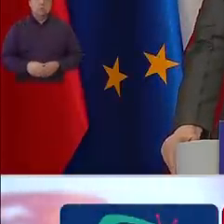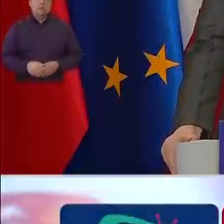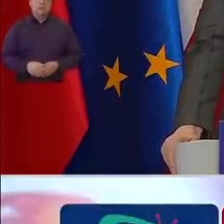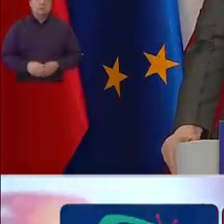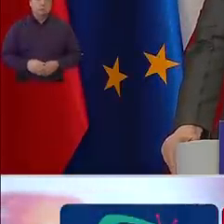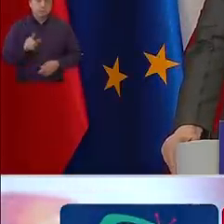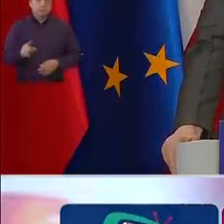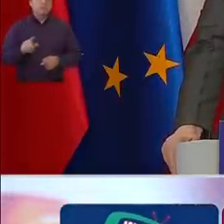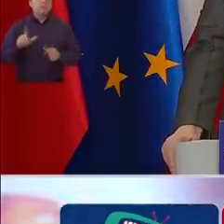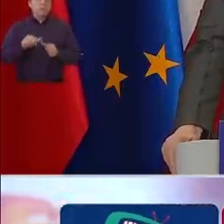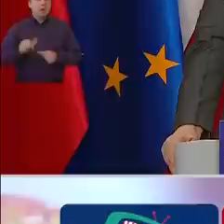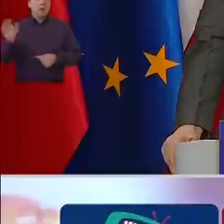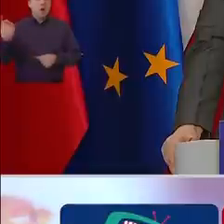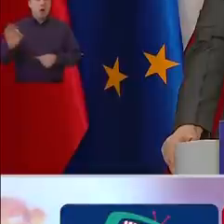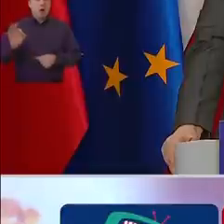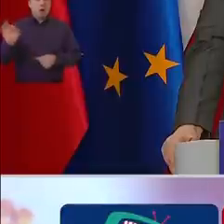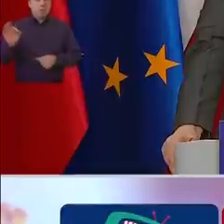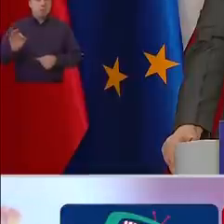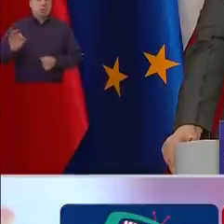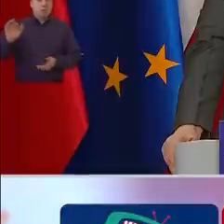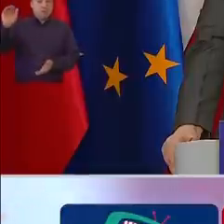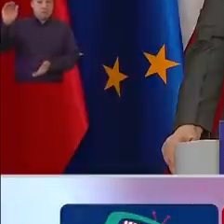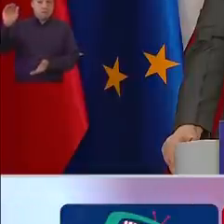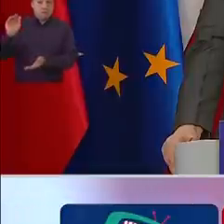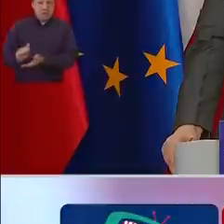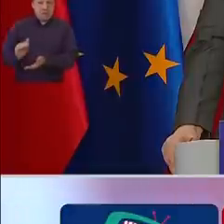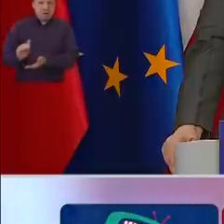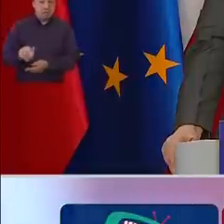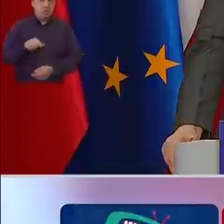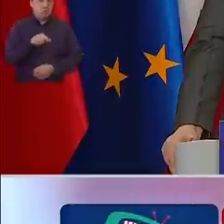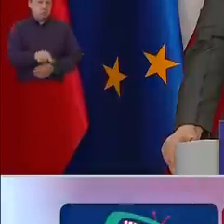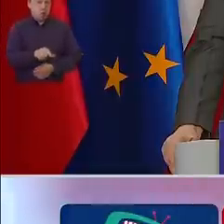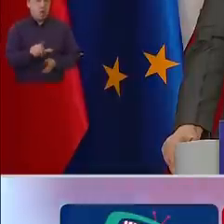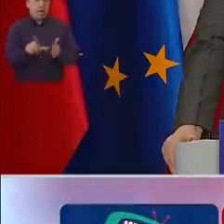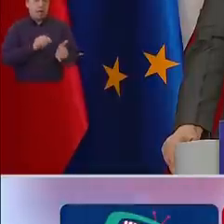decyzję o obniżce stóp procentowych, ten kredyt wekslowy będzie odpowiednio tańszy.